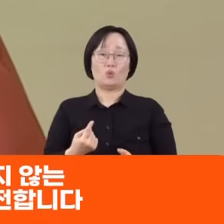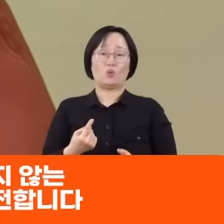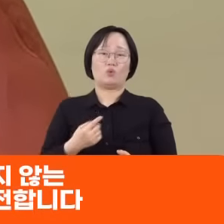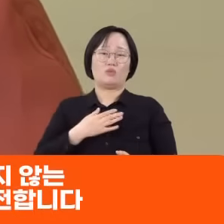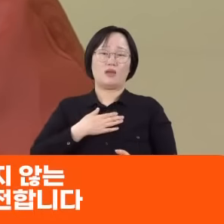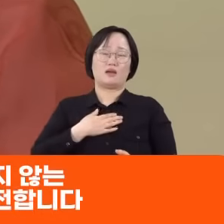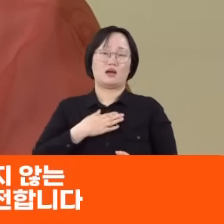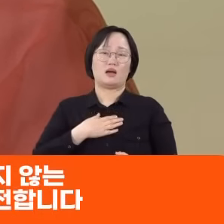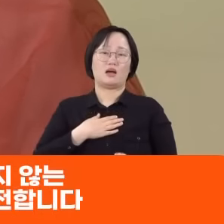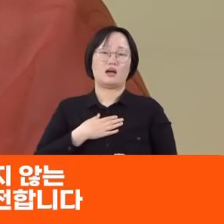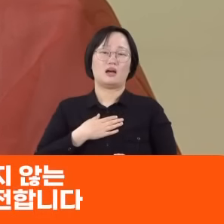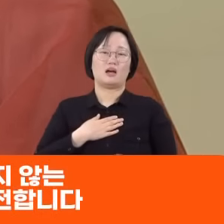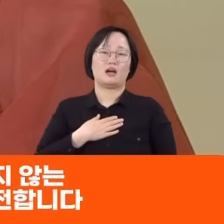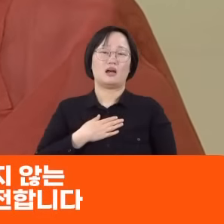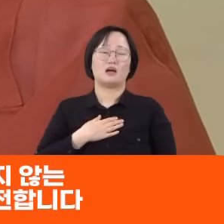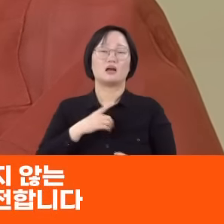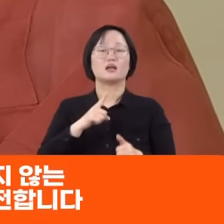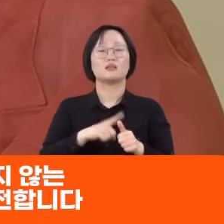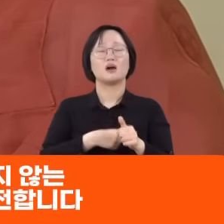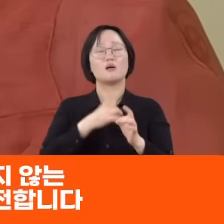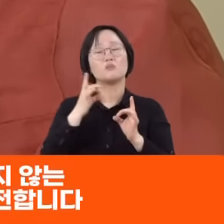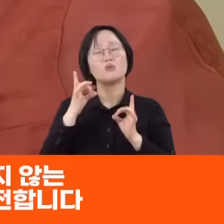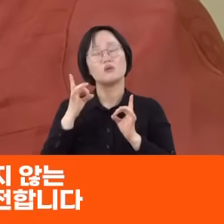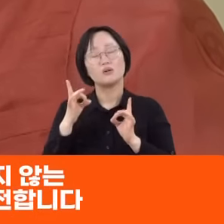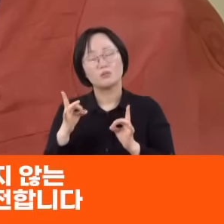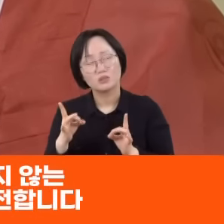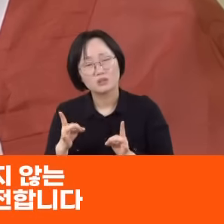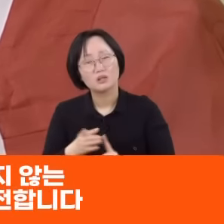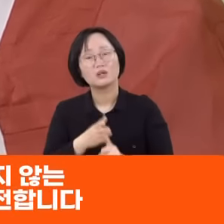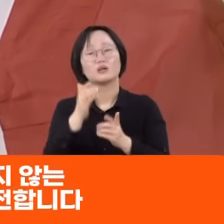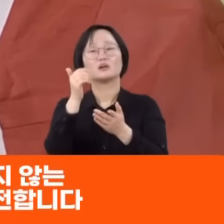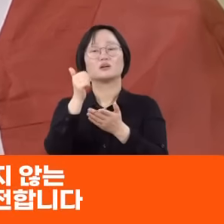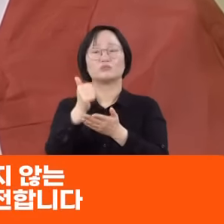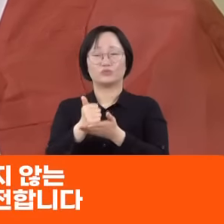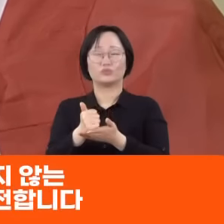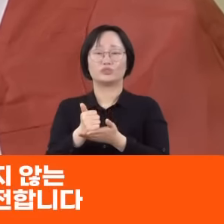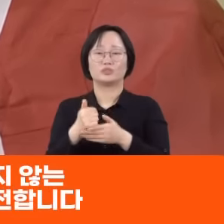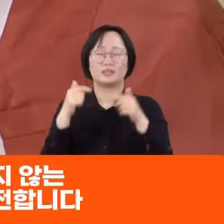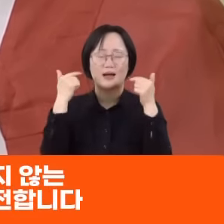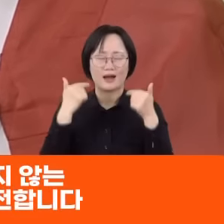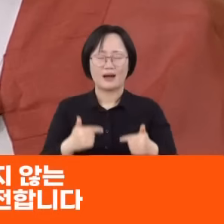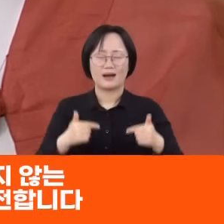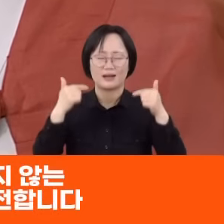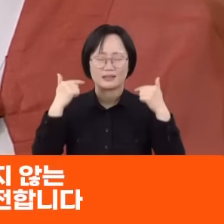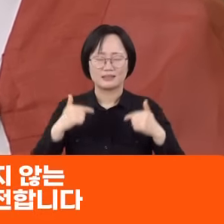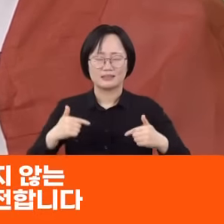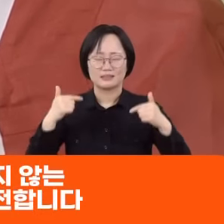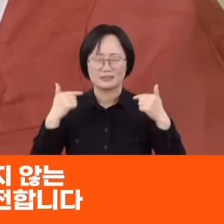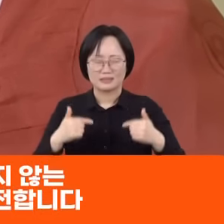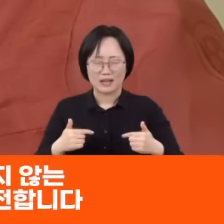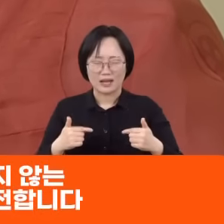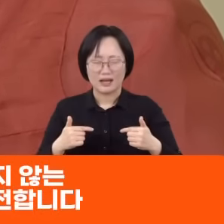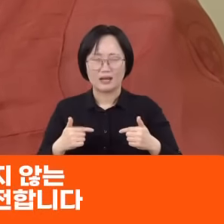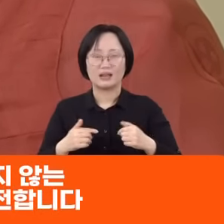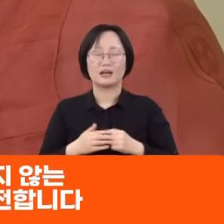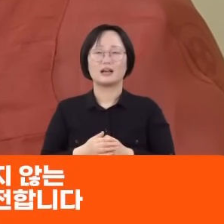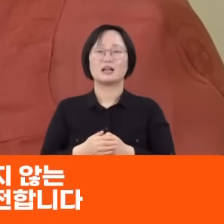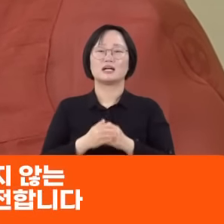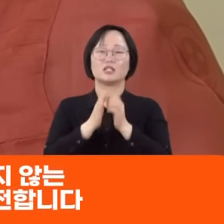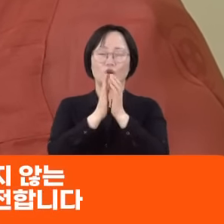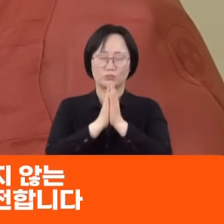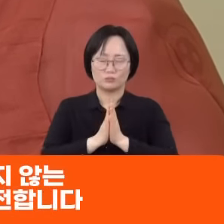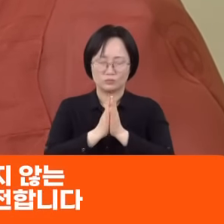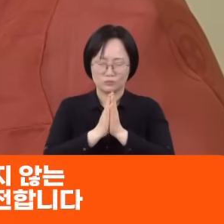부처님 극락 왕생 죽음이 코 앞에 다쳐도 항상 한결같이 염불할